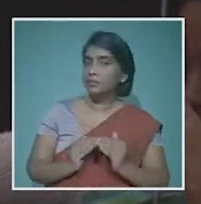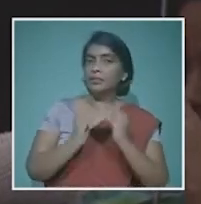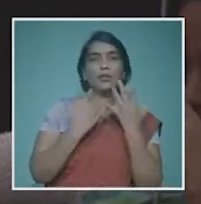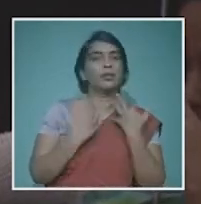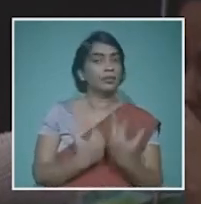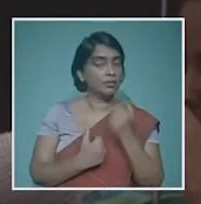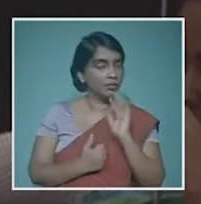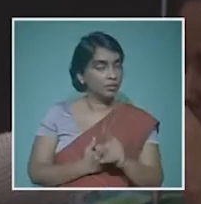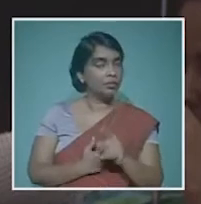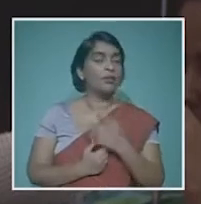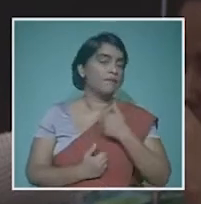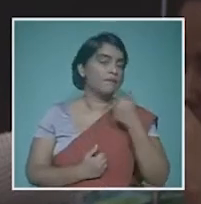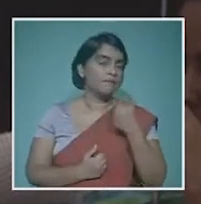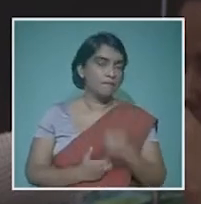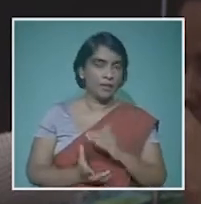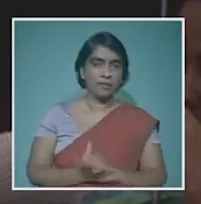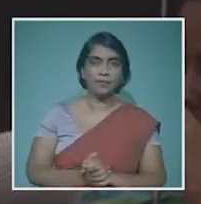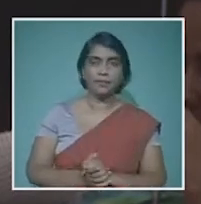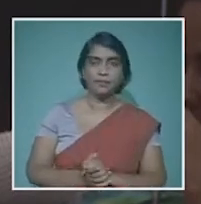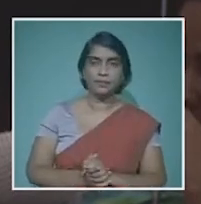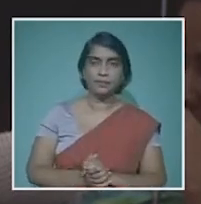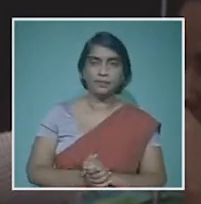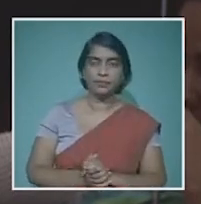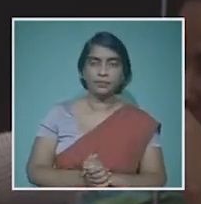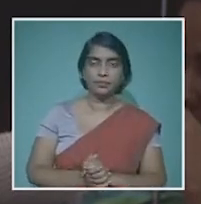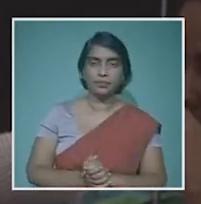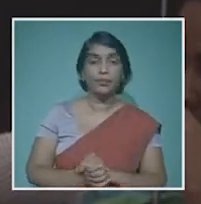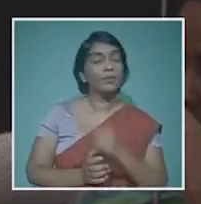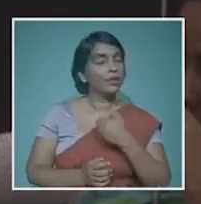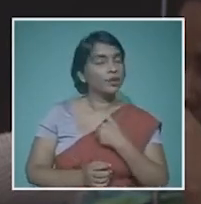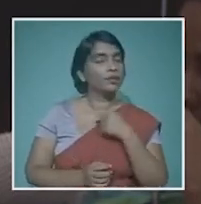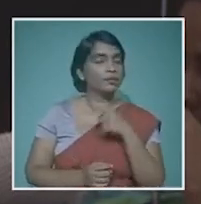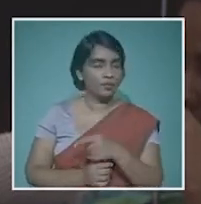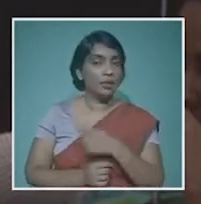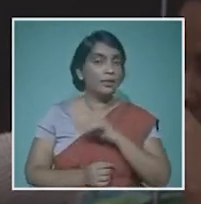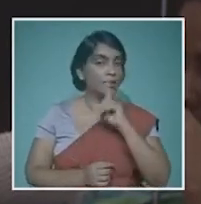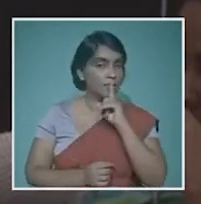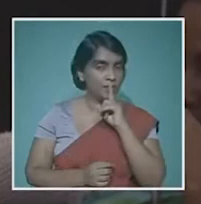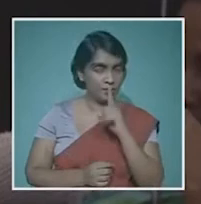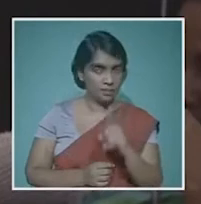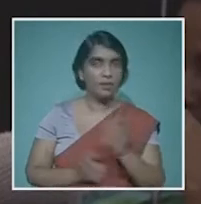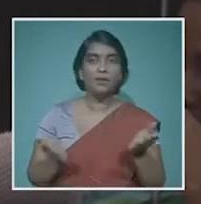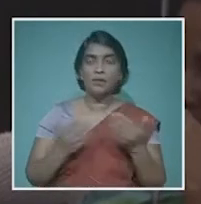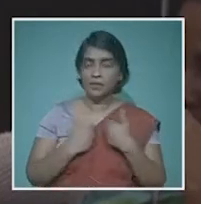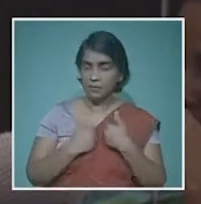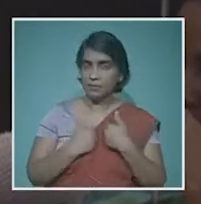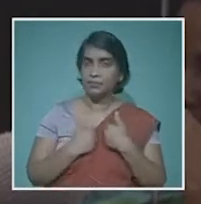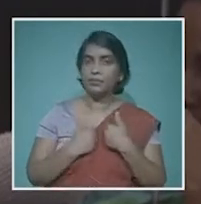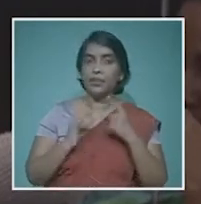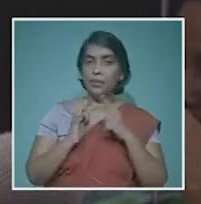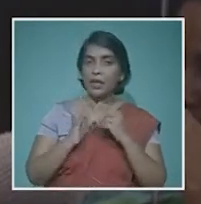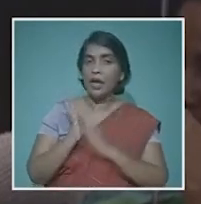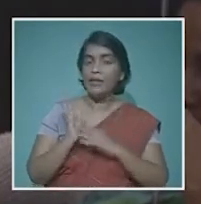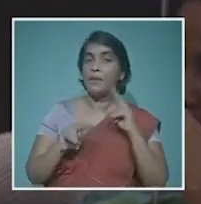කර ගැනීම අත්‍යවශ්‍ය වේ. මම මේක කිව්වේ මේ අපේ IMF